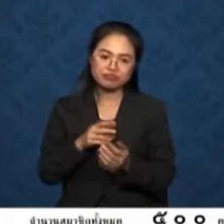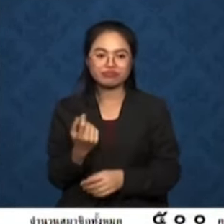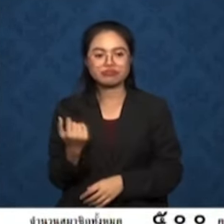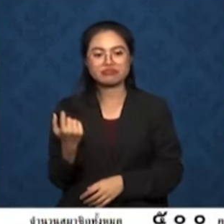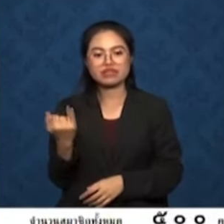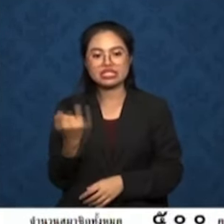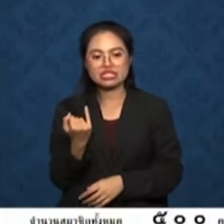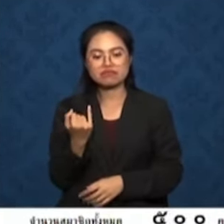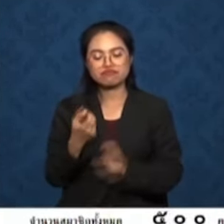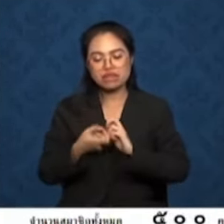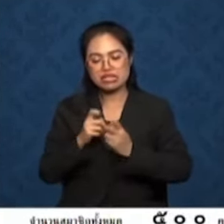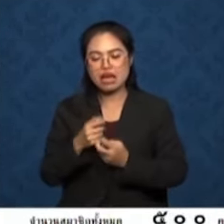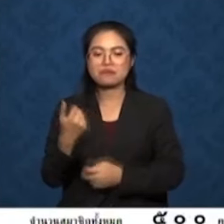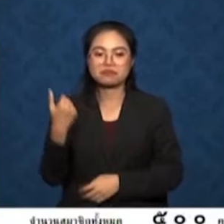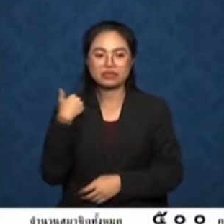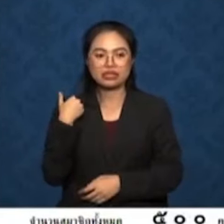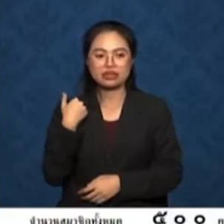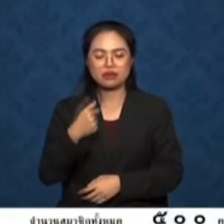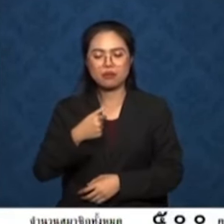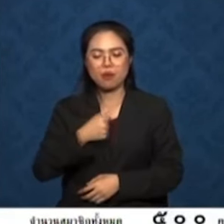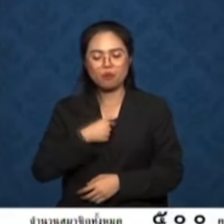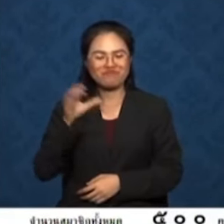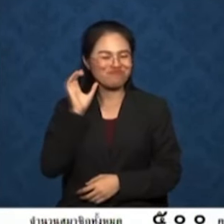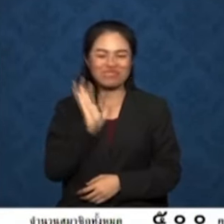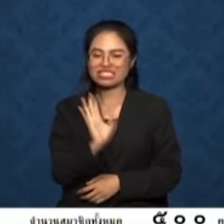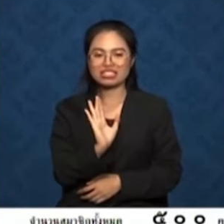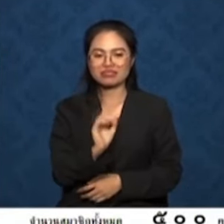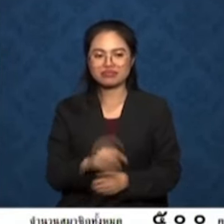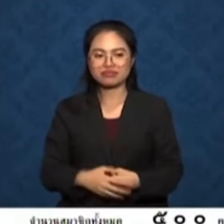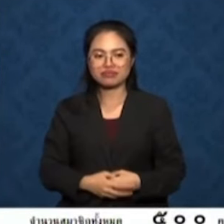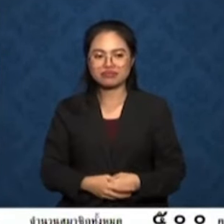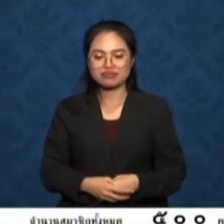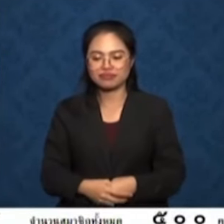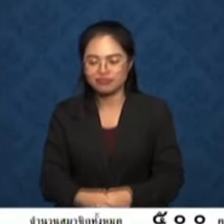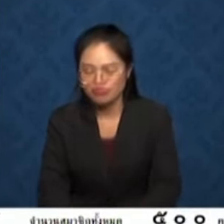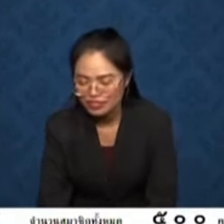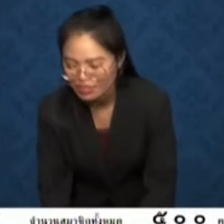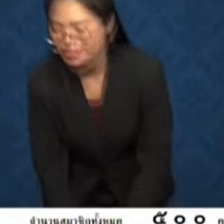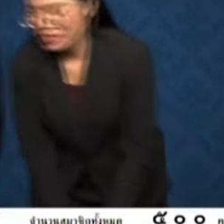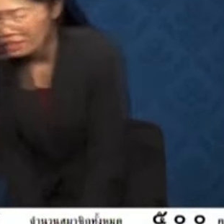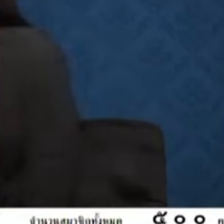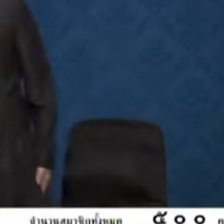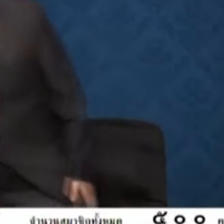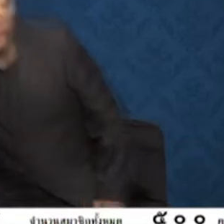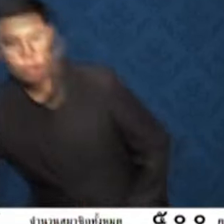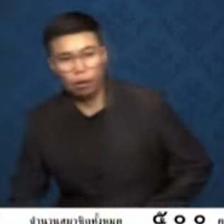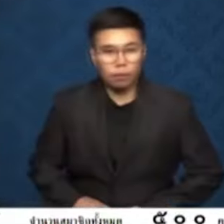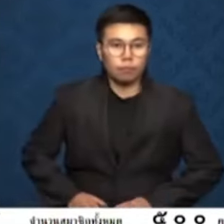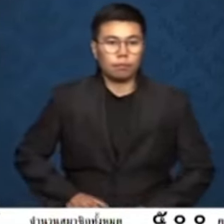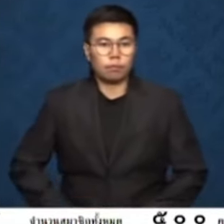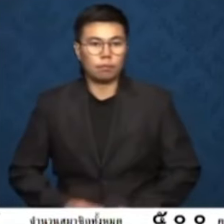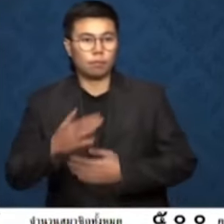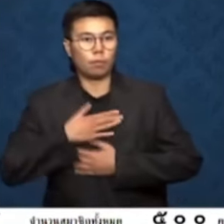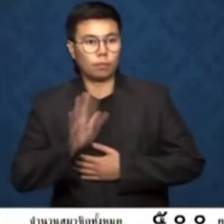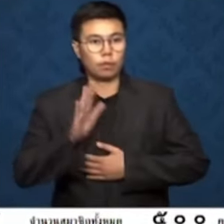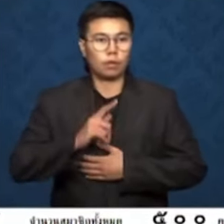ปัญหาผมไม่เชื่อนะครับท่านประธานครับว่าสิ่งที่ผมไม่สามารถที่จะรับหลัก